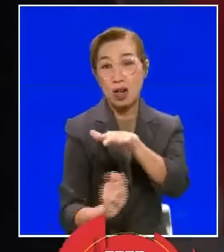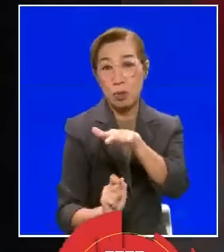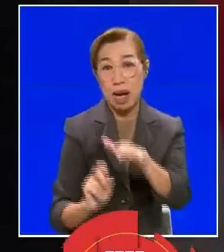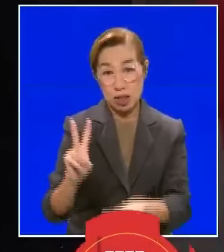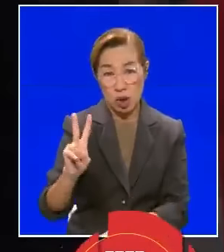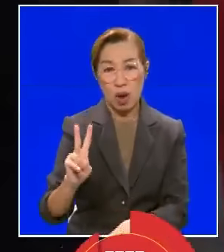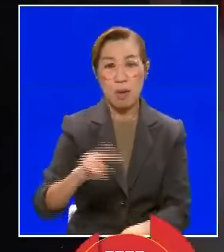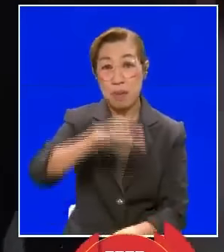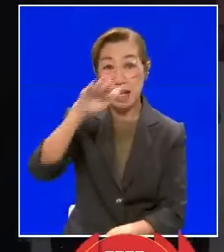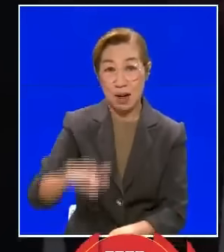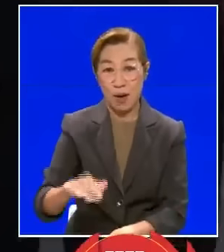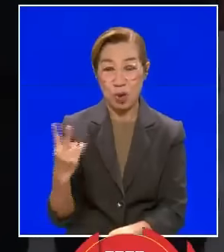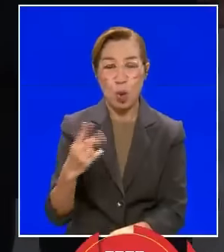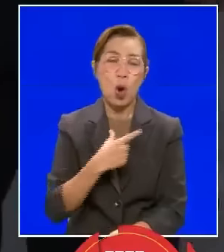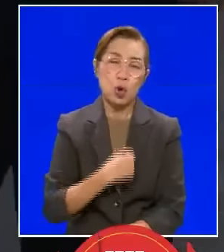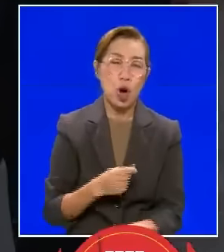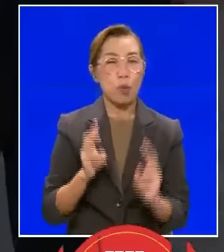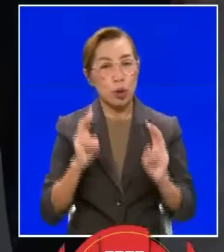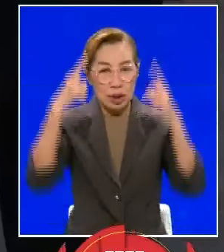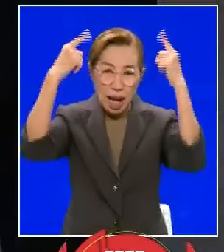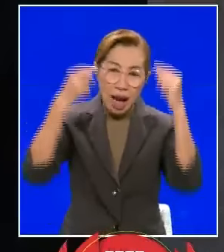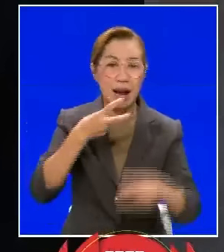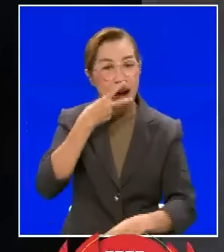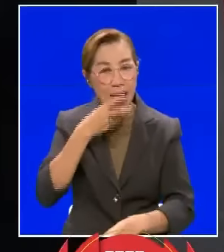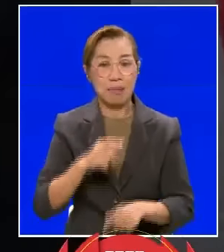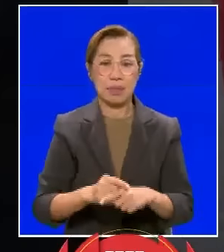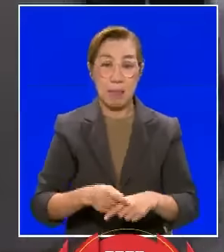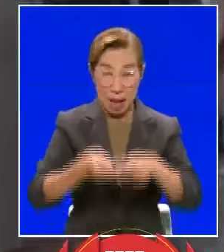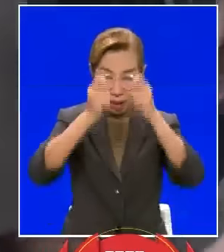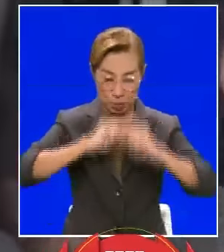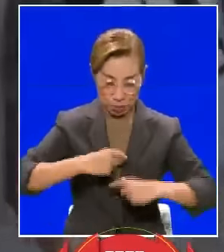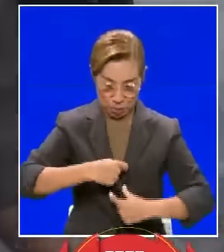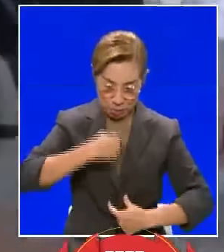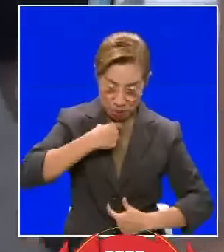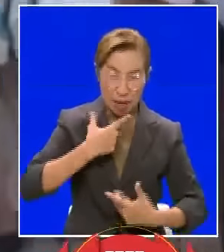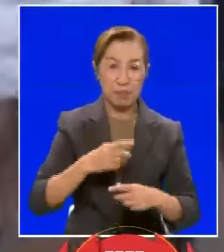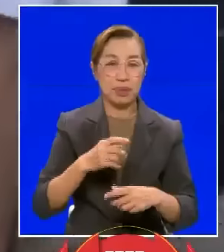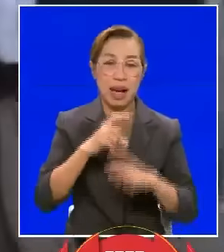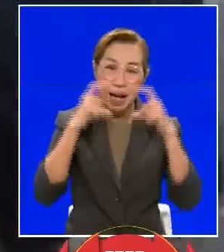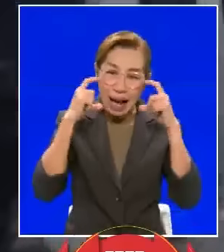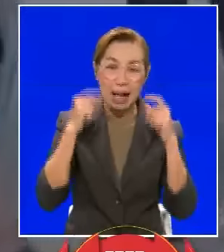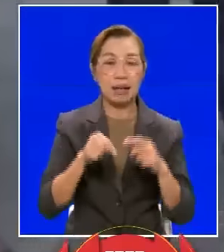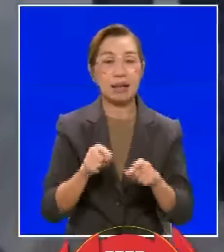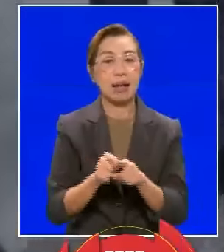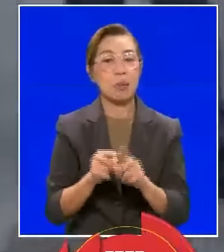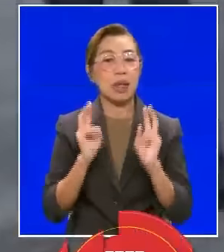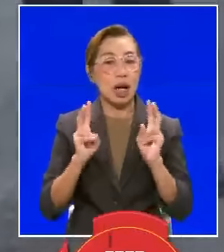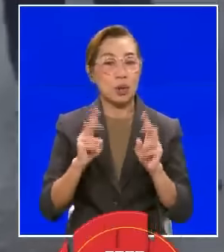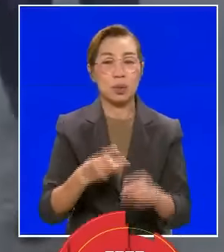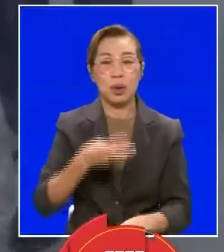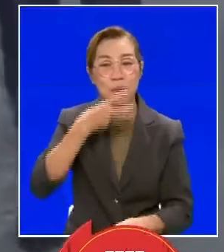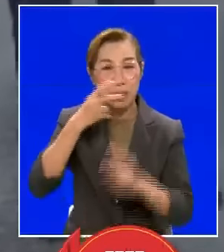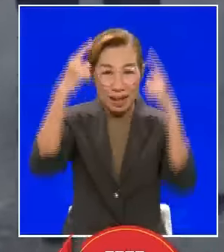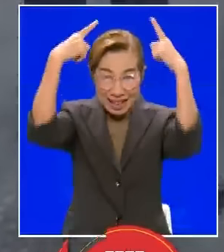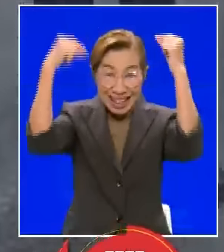ลับลาบูบูมีบอกจะเป็นตุ๊กตาของกระเป๋าหน้ากากอนามัยก็เป็นตัวการ์ตูนตื่นเต้นดีใจฮะพอถึงเวลาเข้าแถว